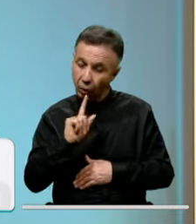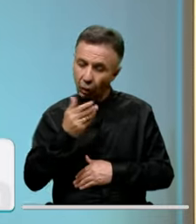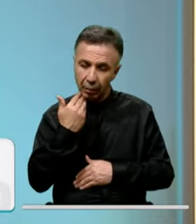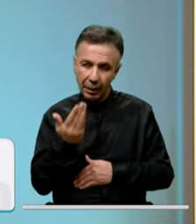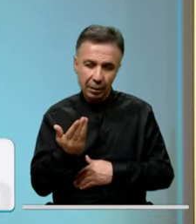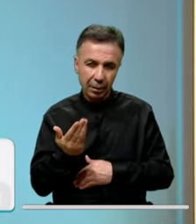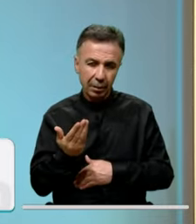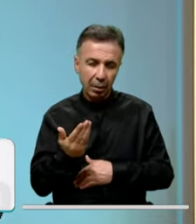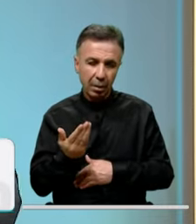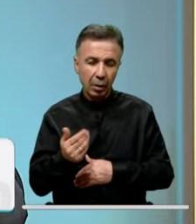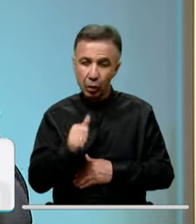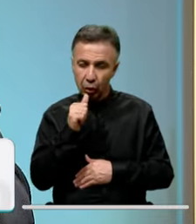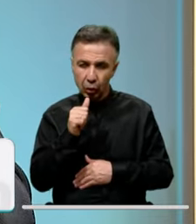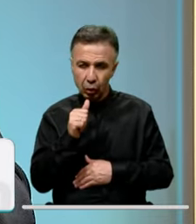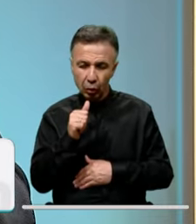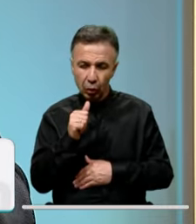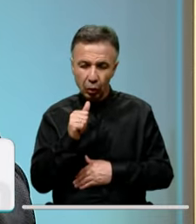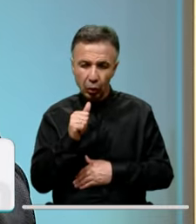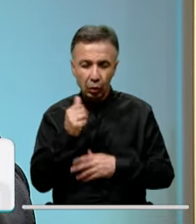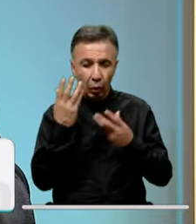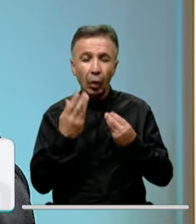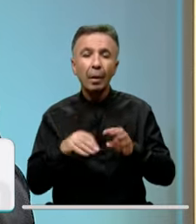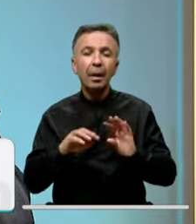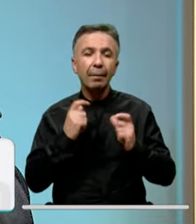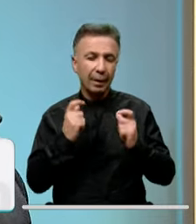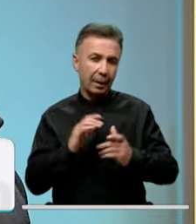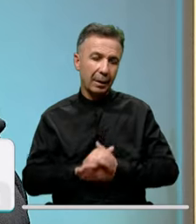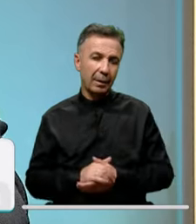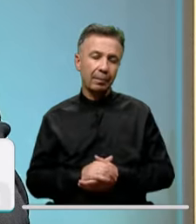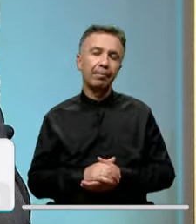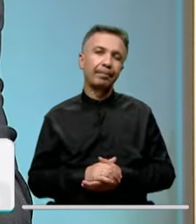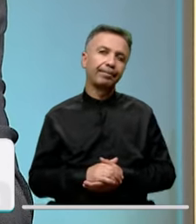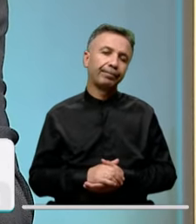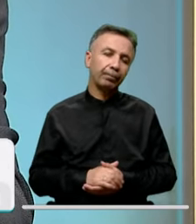Hiçbir şekilde hocam su olmayan bir yerdeyiz. Faraza